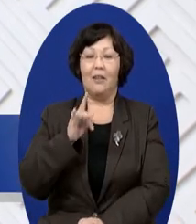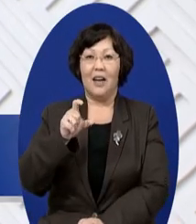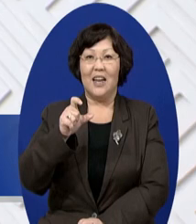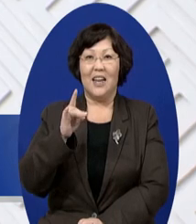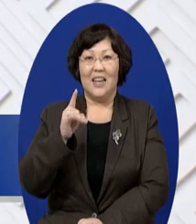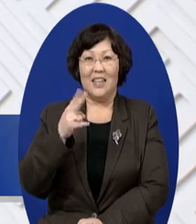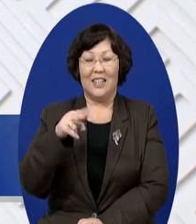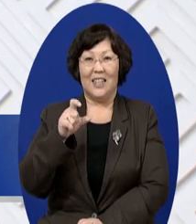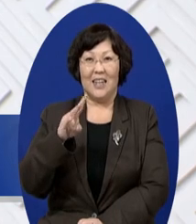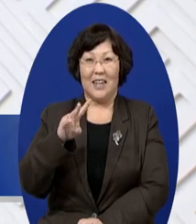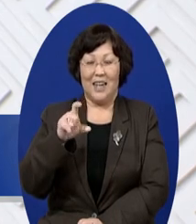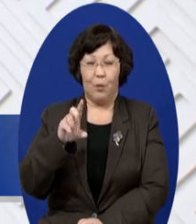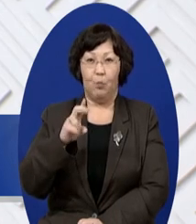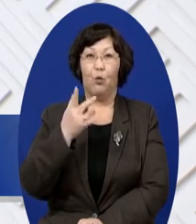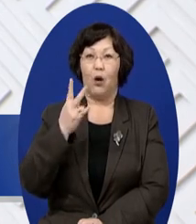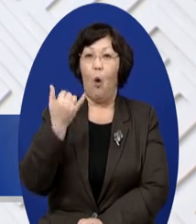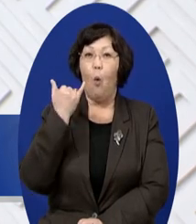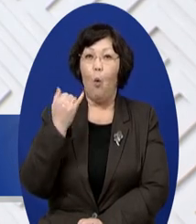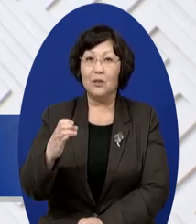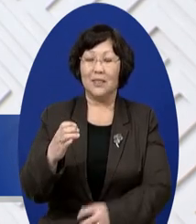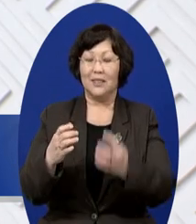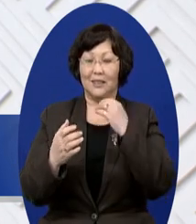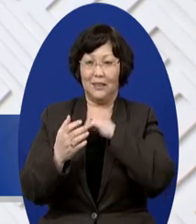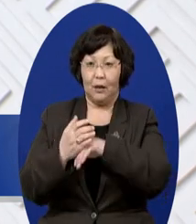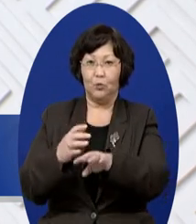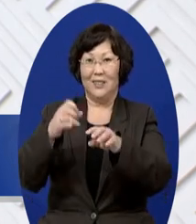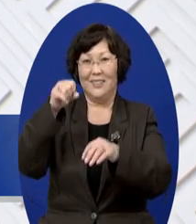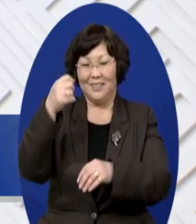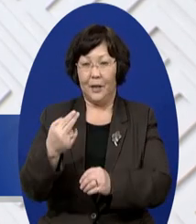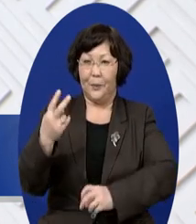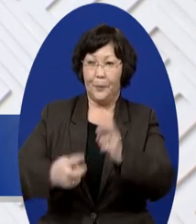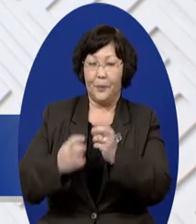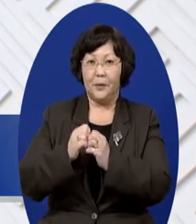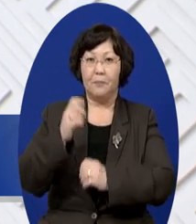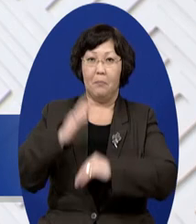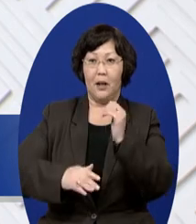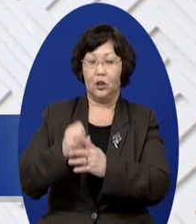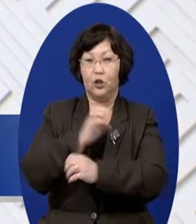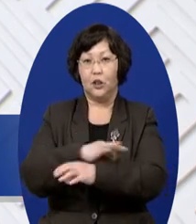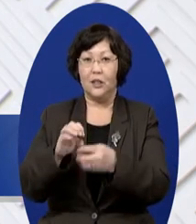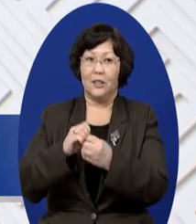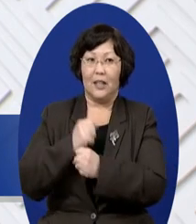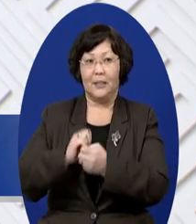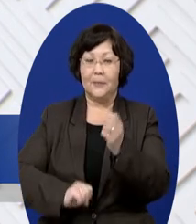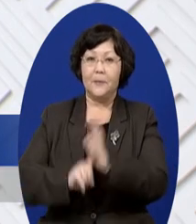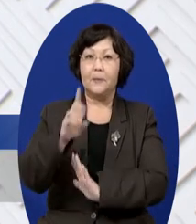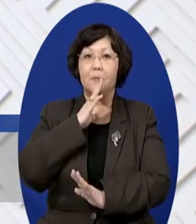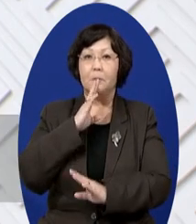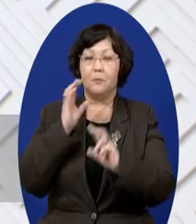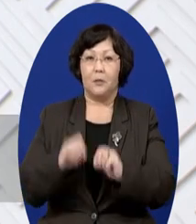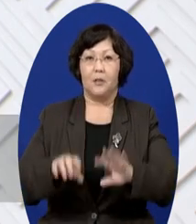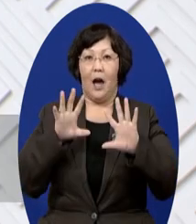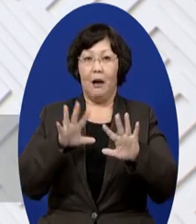усан цахилгаан станцын барилга угсралт зураг төсвийн ажлыг бол эхлүүлэхээр одоо болсон. Мөн одоо 10